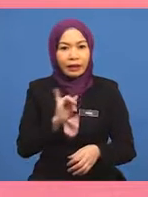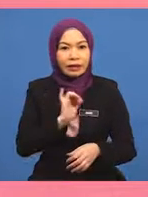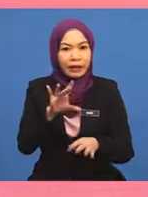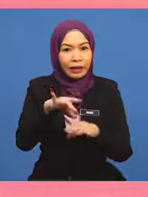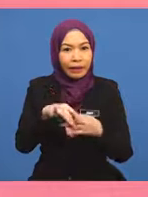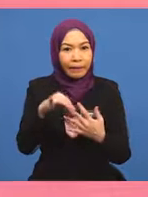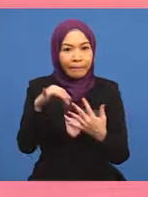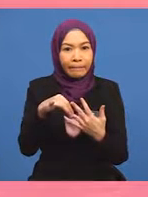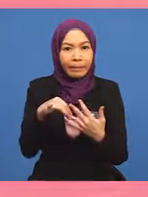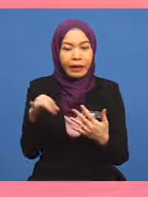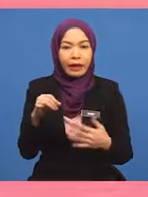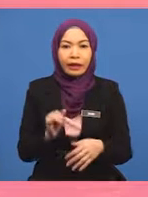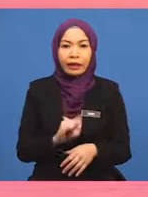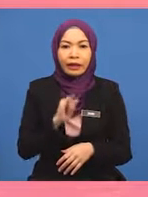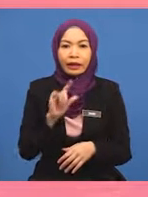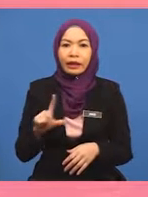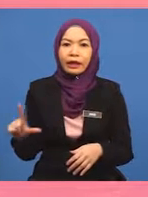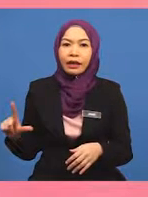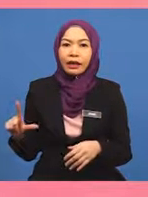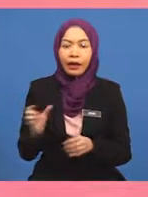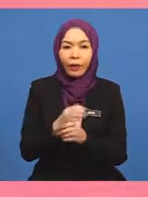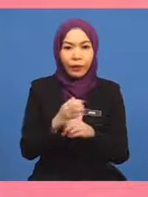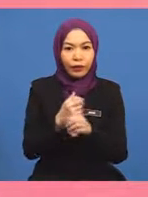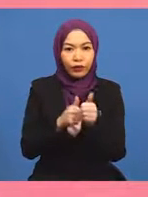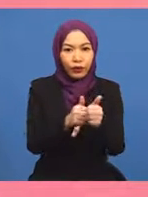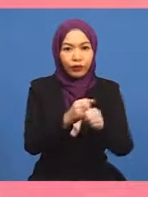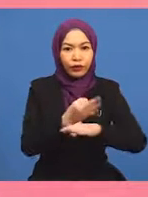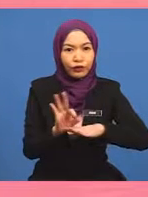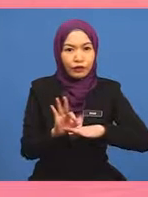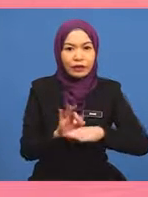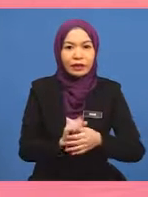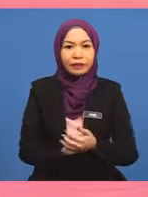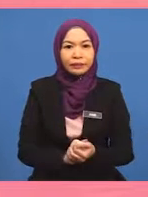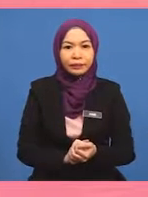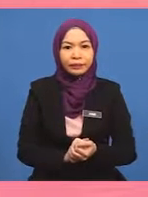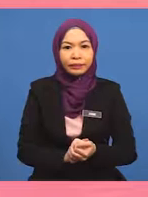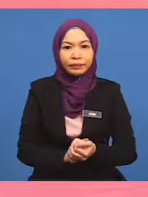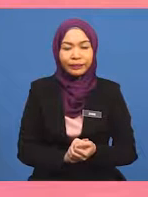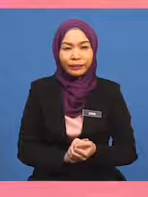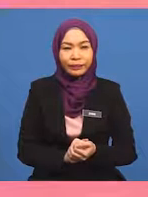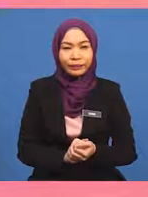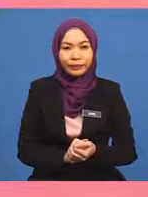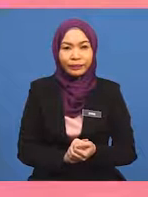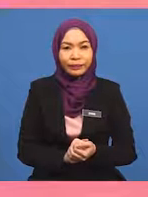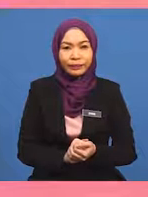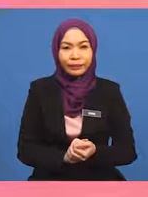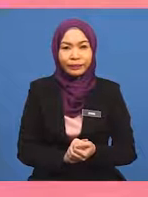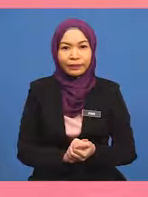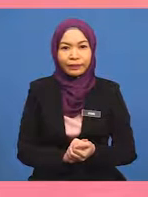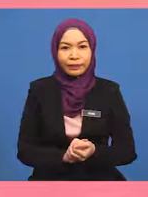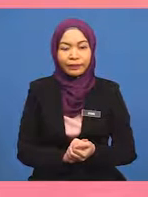ialah bentuk mengikut fungsi, iaitu form follow